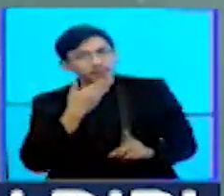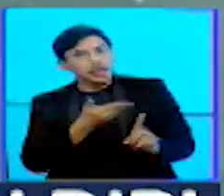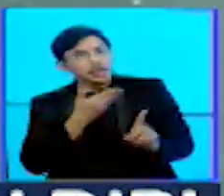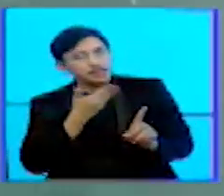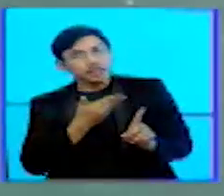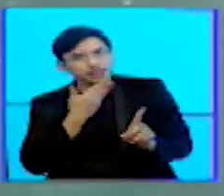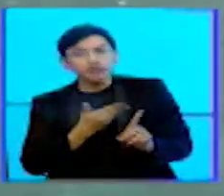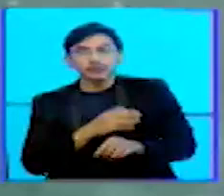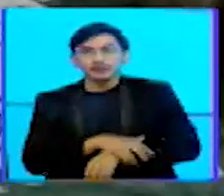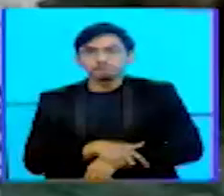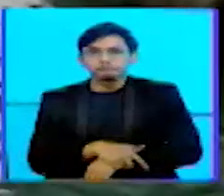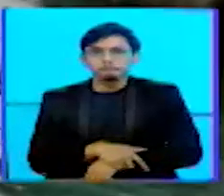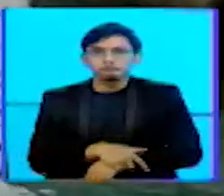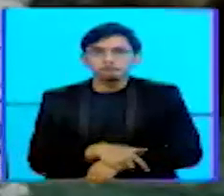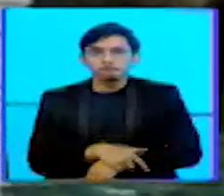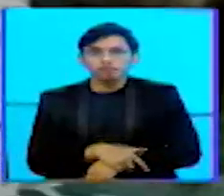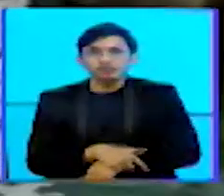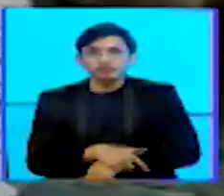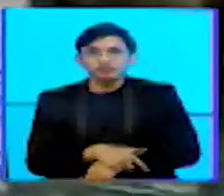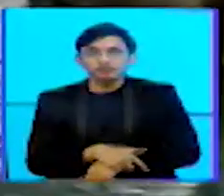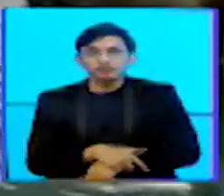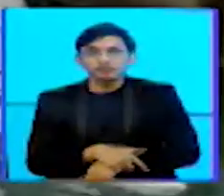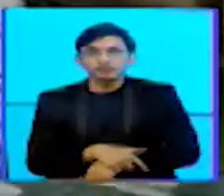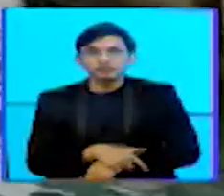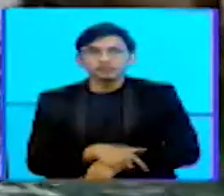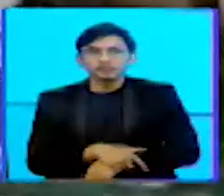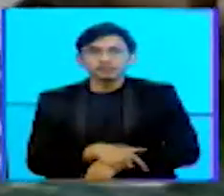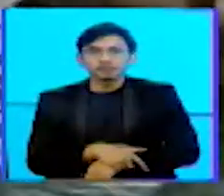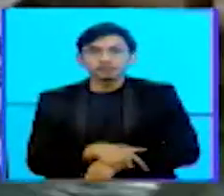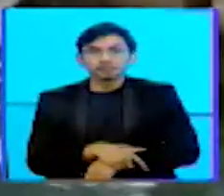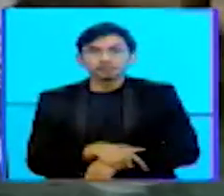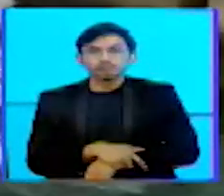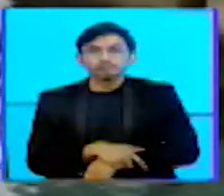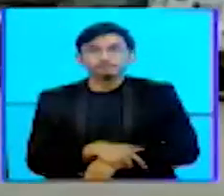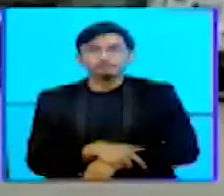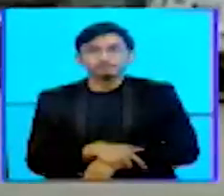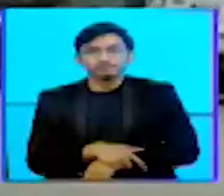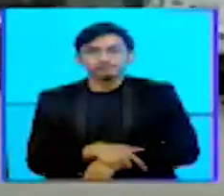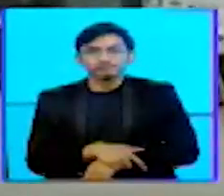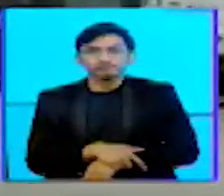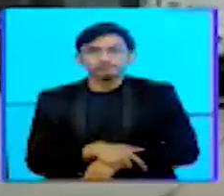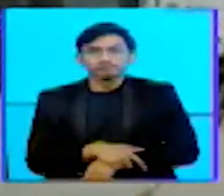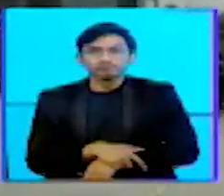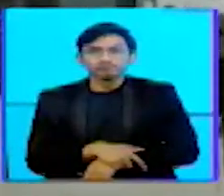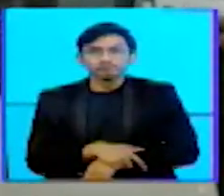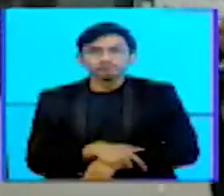kronologi terjadinya kecelakaan. Dari Cilegon, Banten, Iskandar Nasution, iNews, melaporkan.